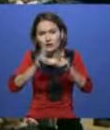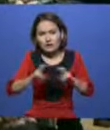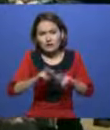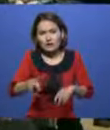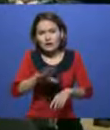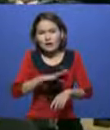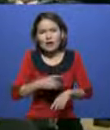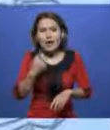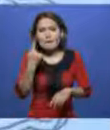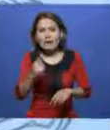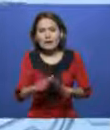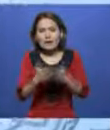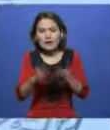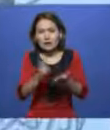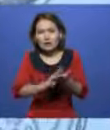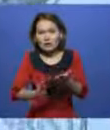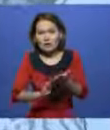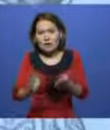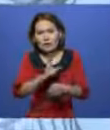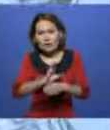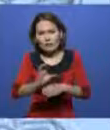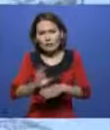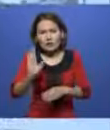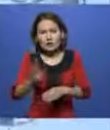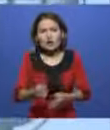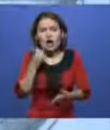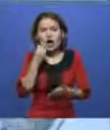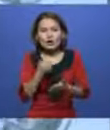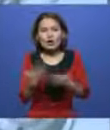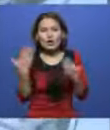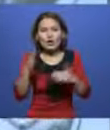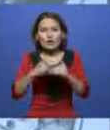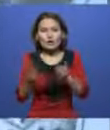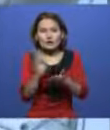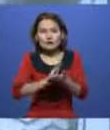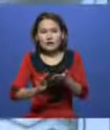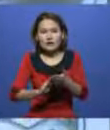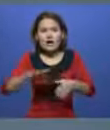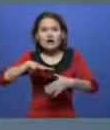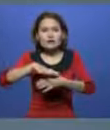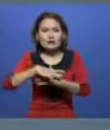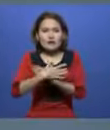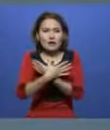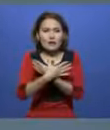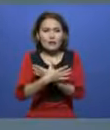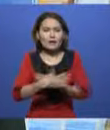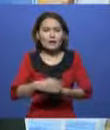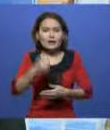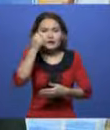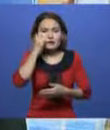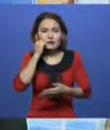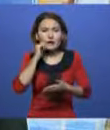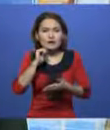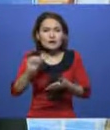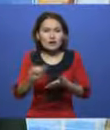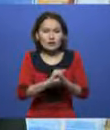бір кітапқа толықтырып баспаға жібермек. Оның айтуынша құнды қолжазбалардың бірнешеуі Санкт-Петербордың мұрағаттарында жатыр. Когда к